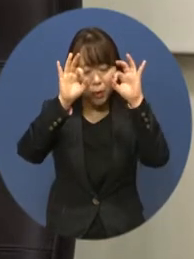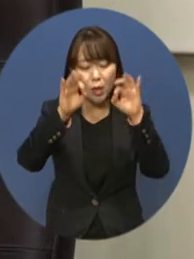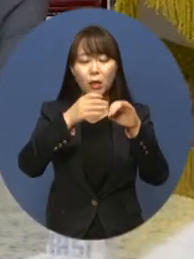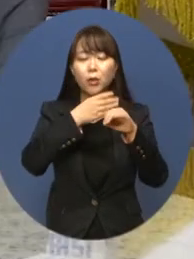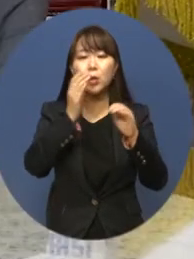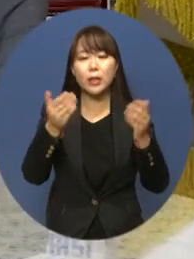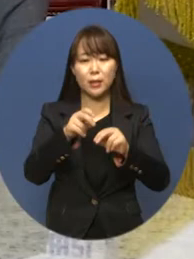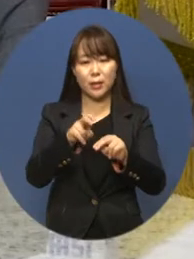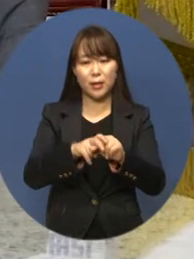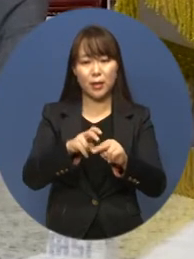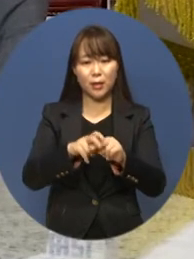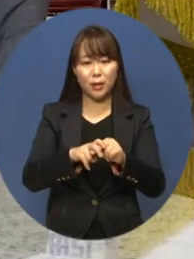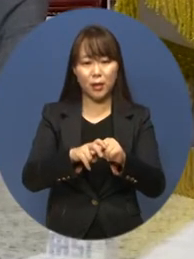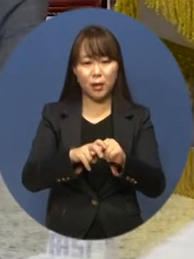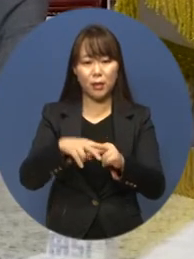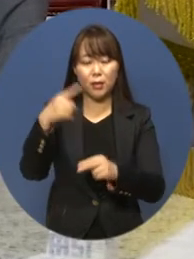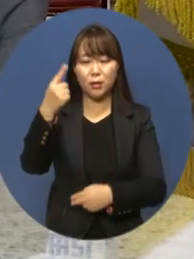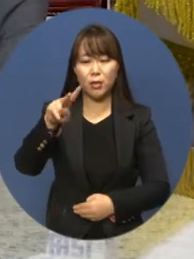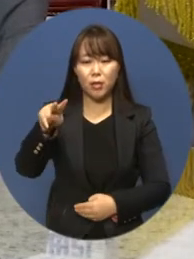노인 일자리가